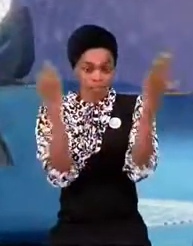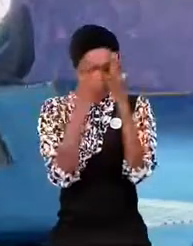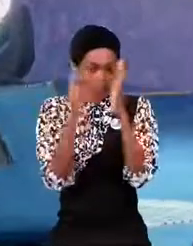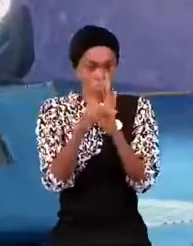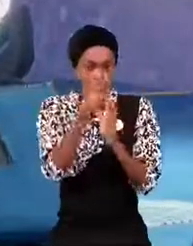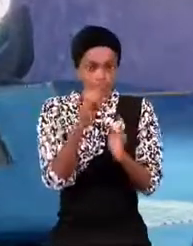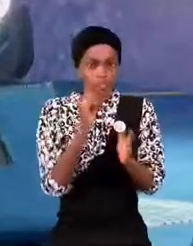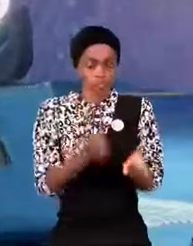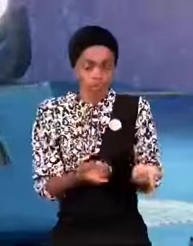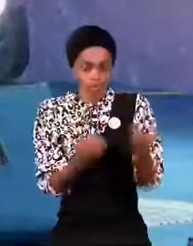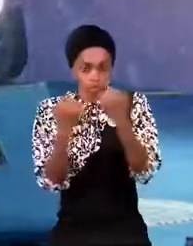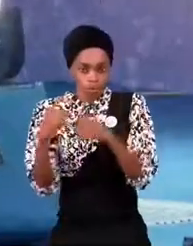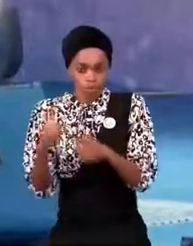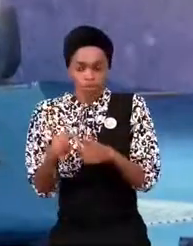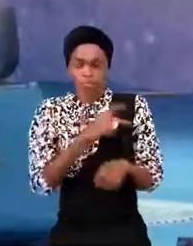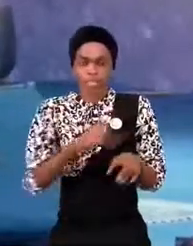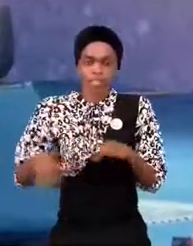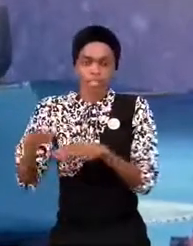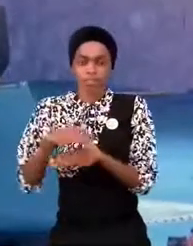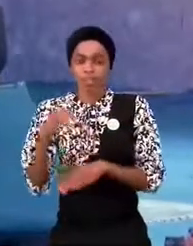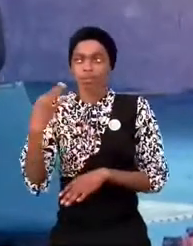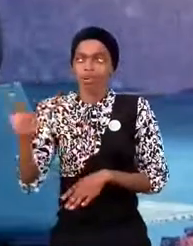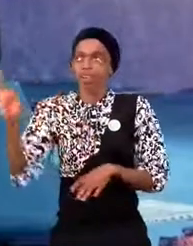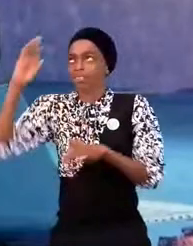du Fils d'amour.